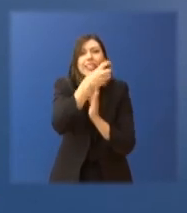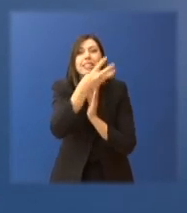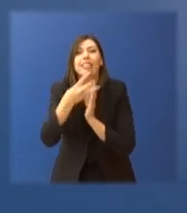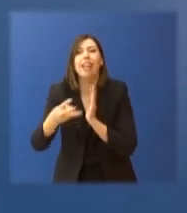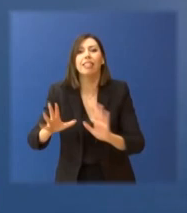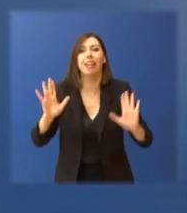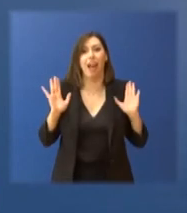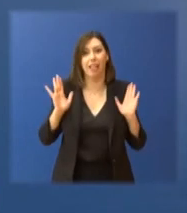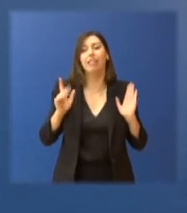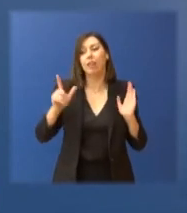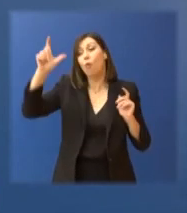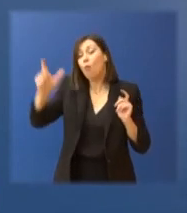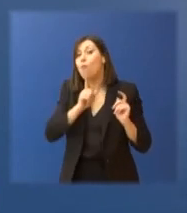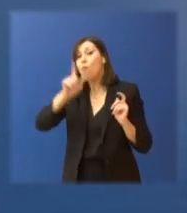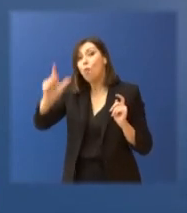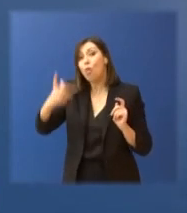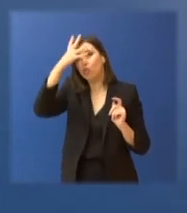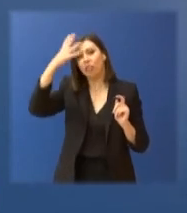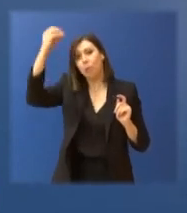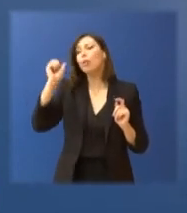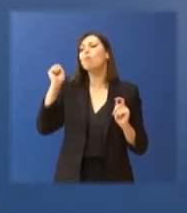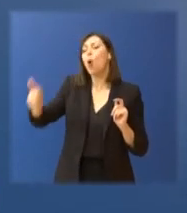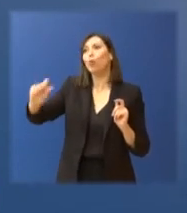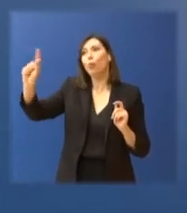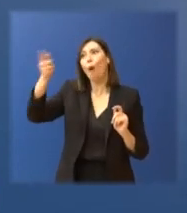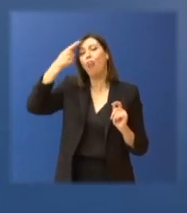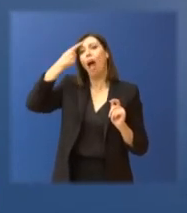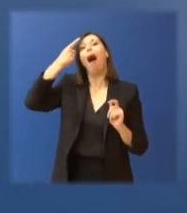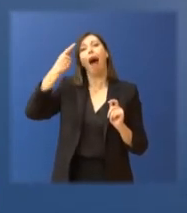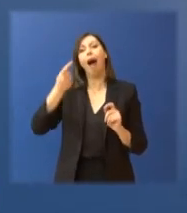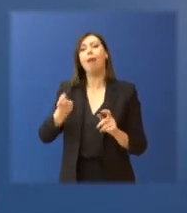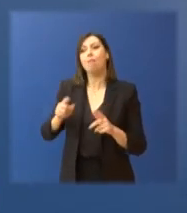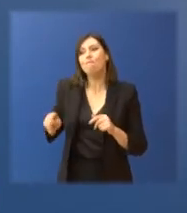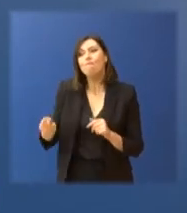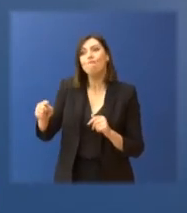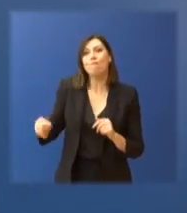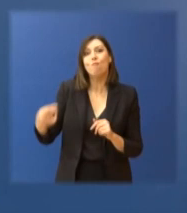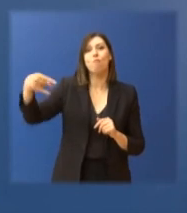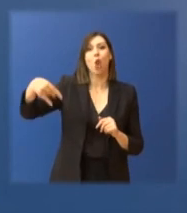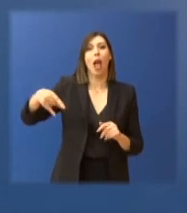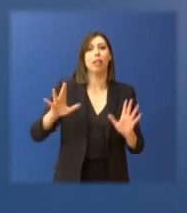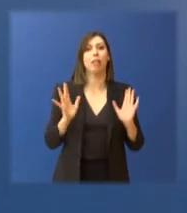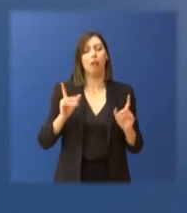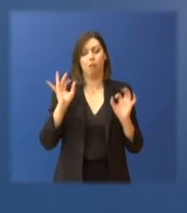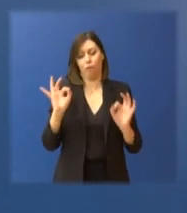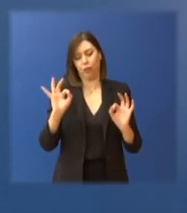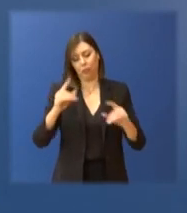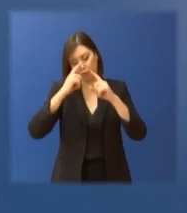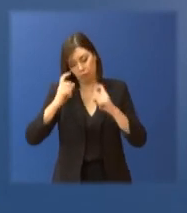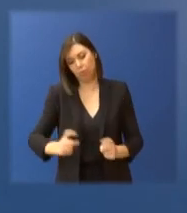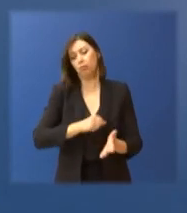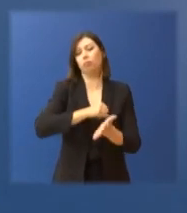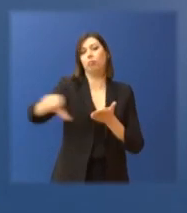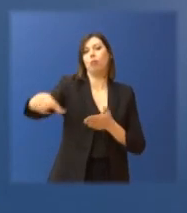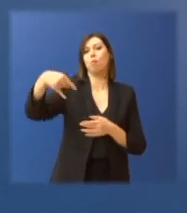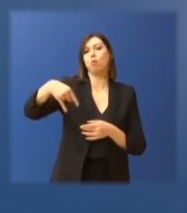πολιτική παθογένεια που ίδιος δημιούργησε, οφείλει όχι μόνο να κάνει το αυτονόητο, όχι μόνο να διαγράψει τον κύριο Πολάκη, αλλά και να αποδοκιμάσει λόγο και